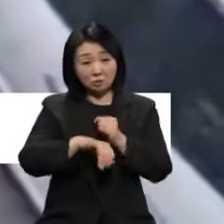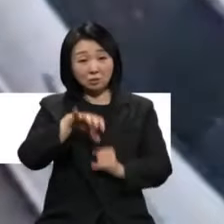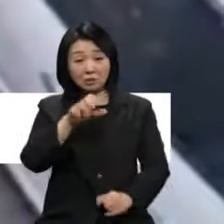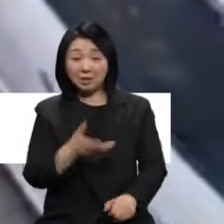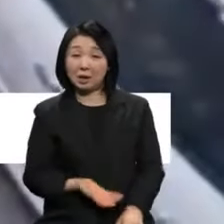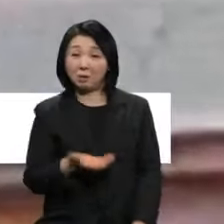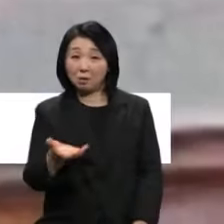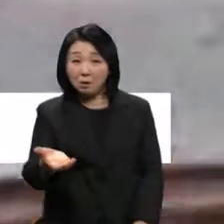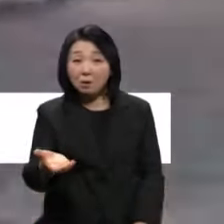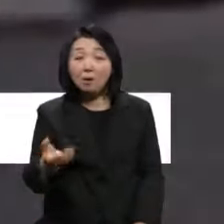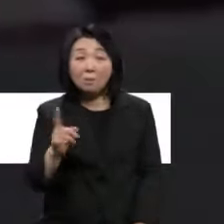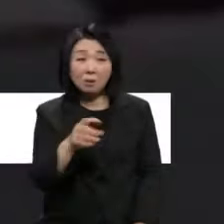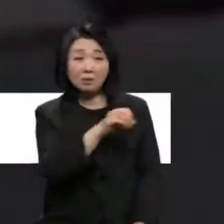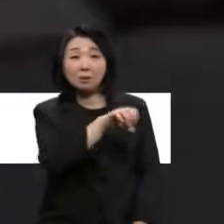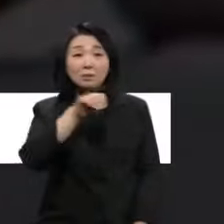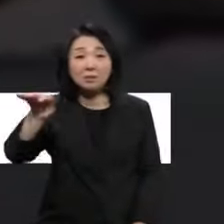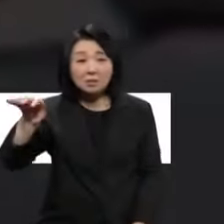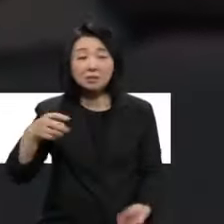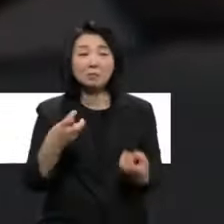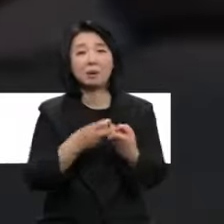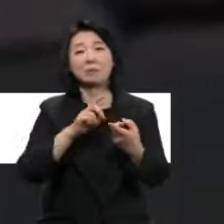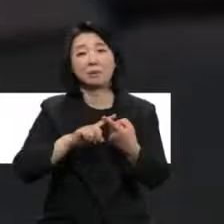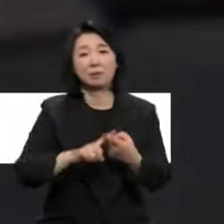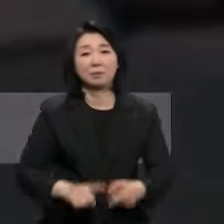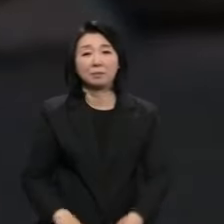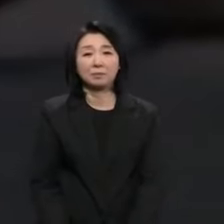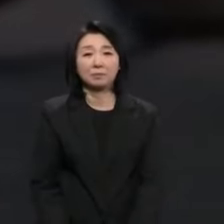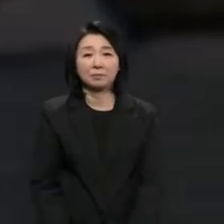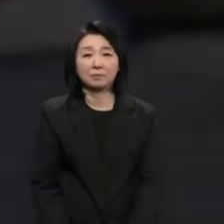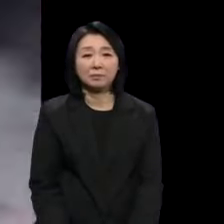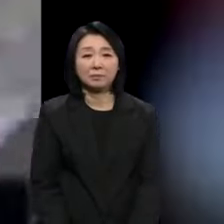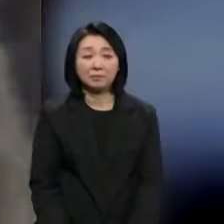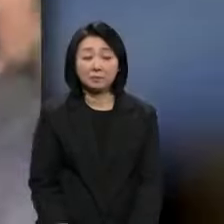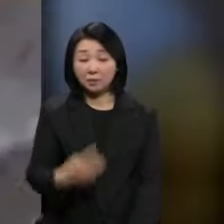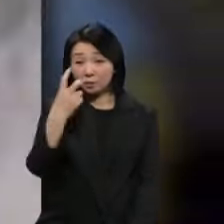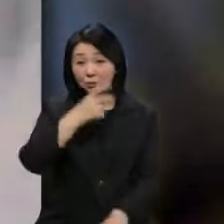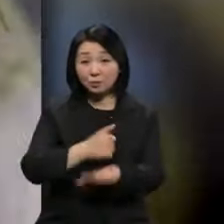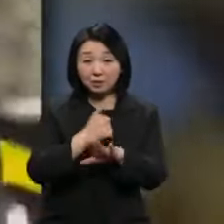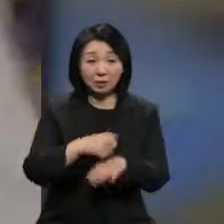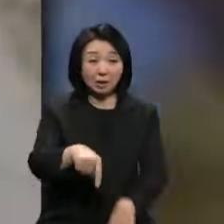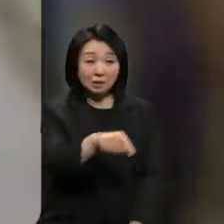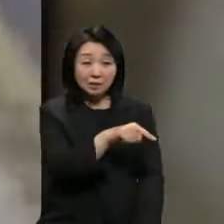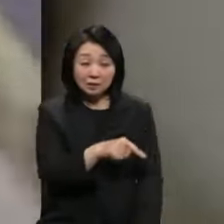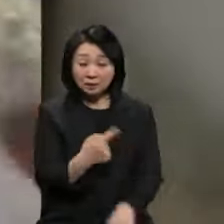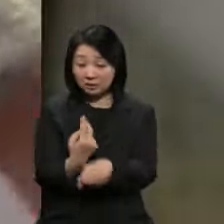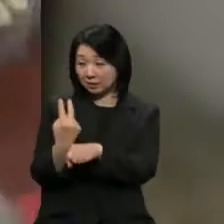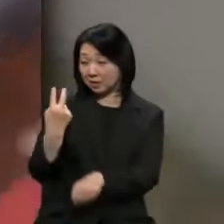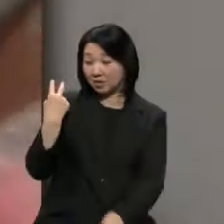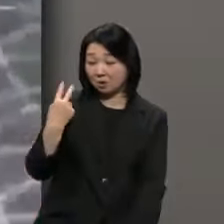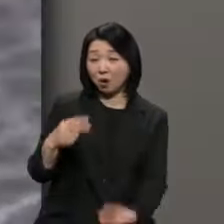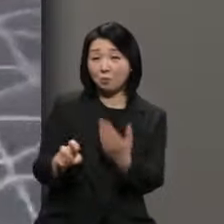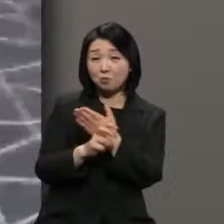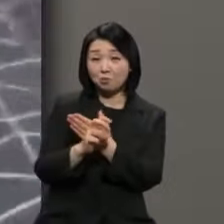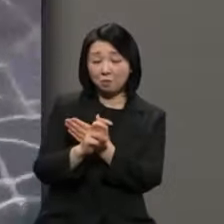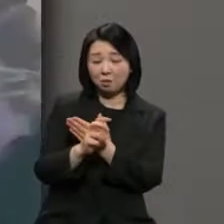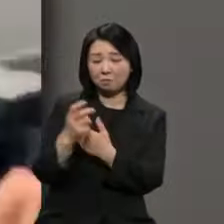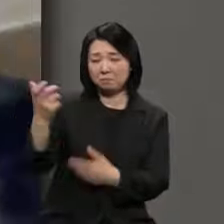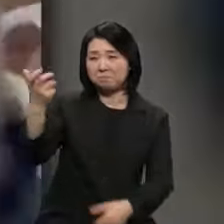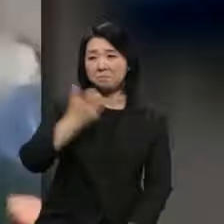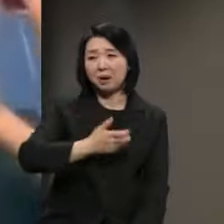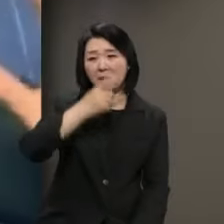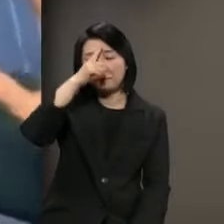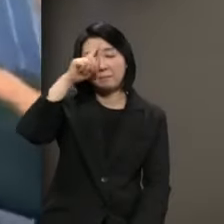가져다 두는 이른바 던지기 수법으로 전달했습니다. 조사 결과 이들은 재작년 불법 입국한 러시아 마약